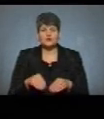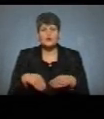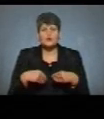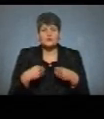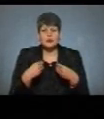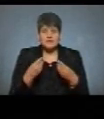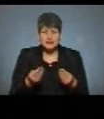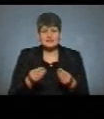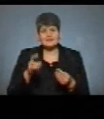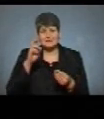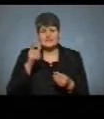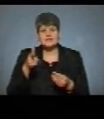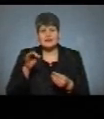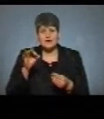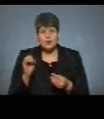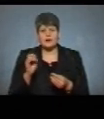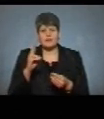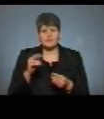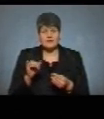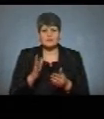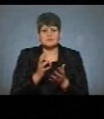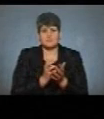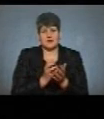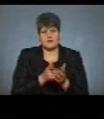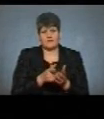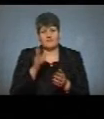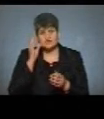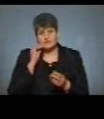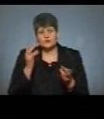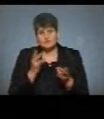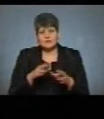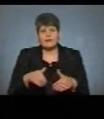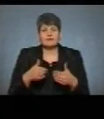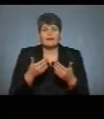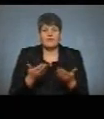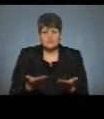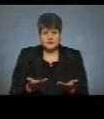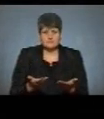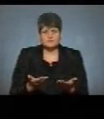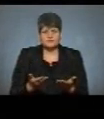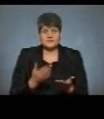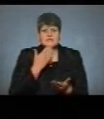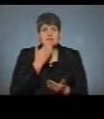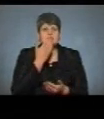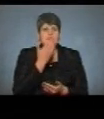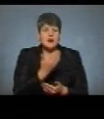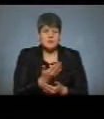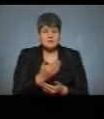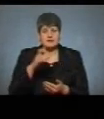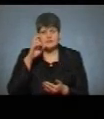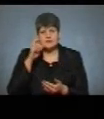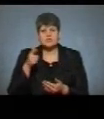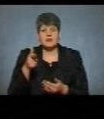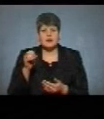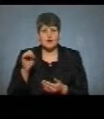в Держгеокадастр, де й зберігається. Вважаю за необхідне, якби надати запит в